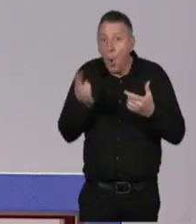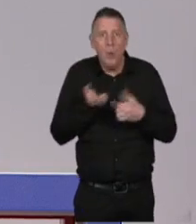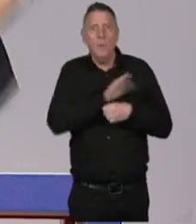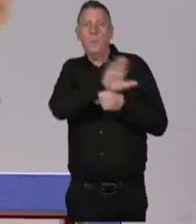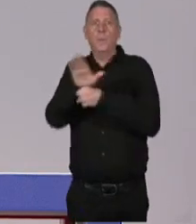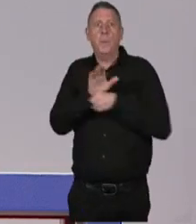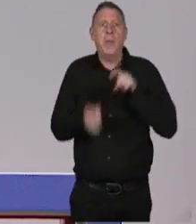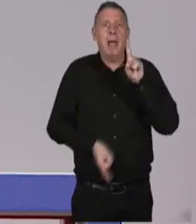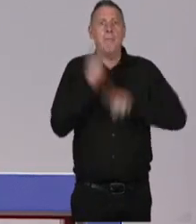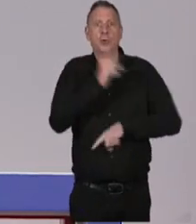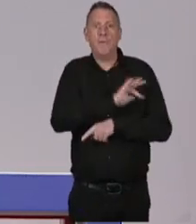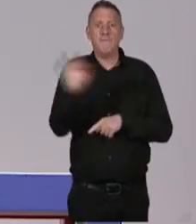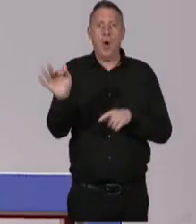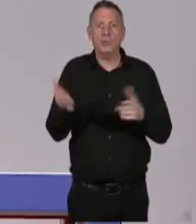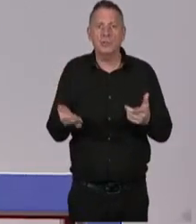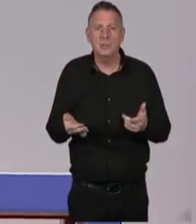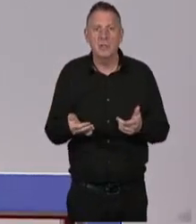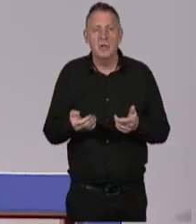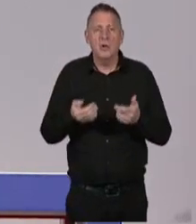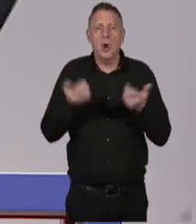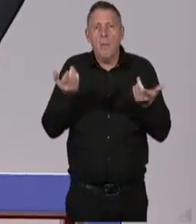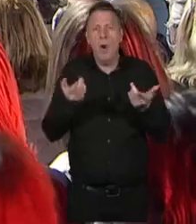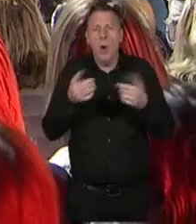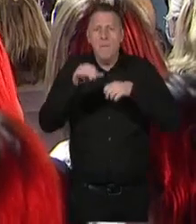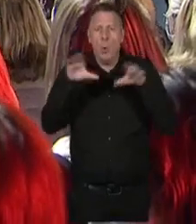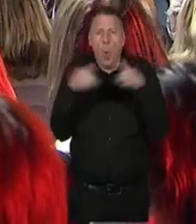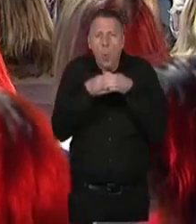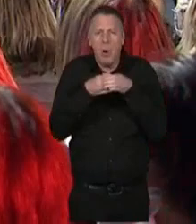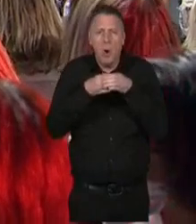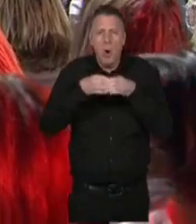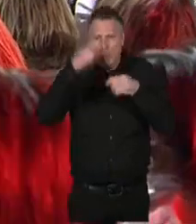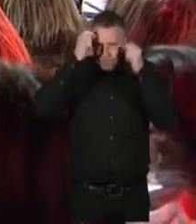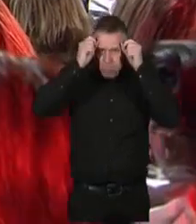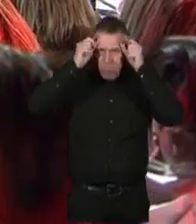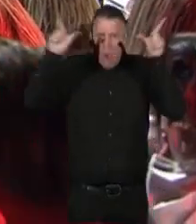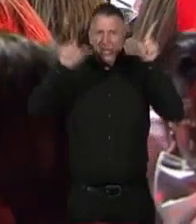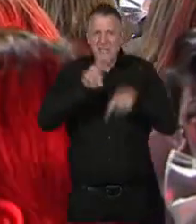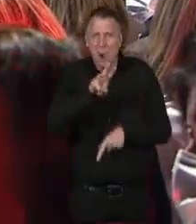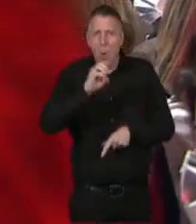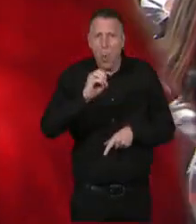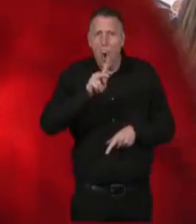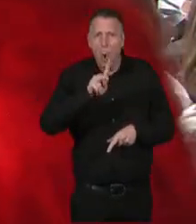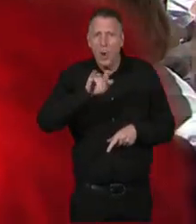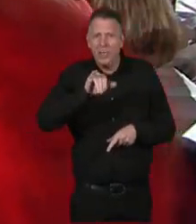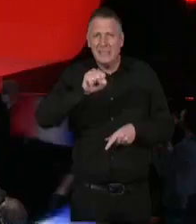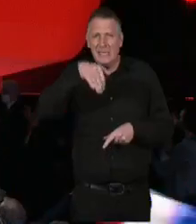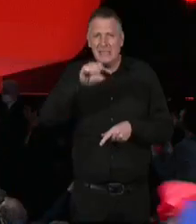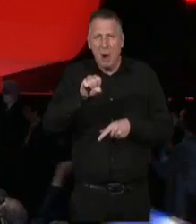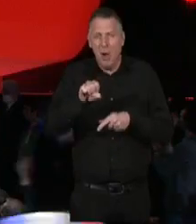Je combats les mouvements wokistes et au-delà tous ces mouvements qui veulent nous